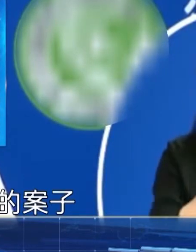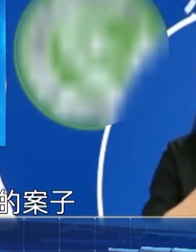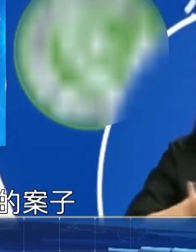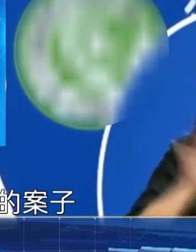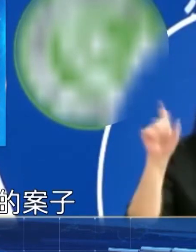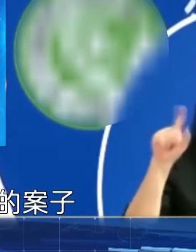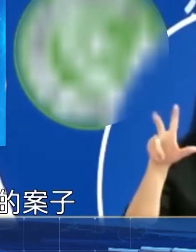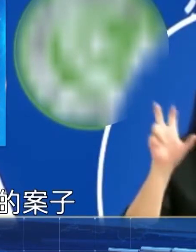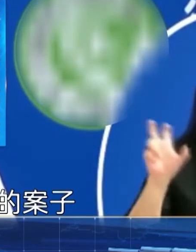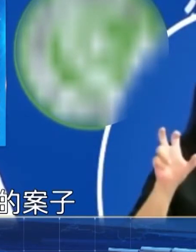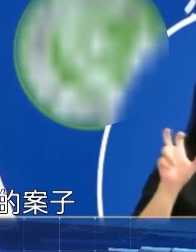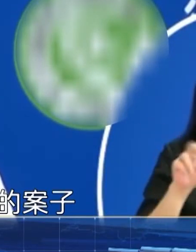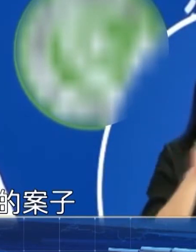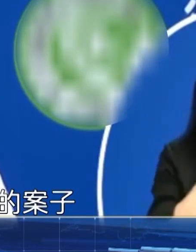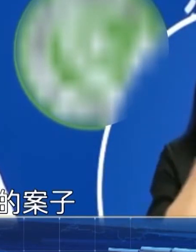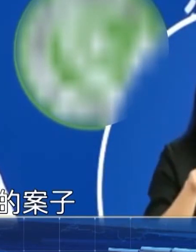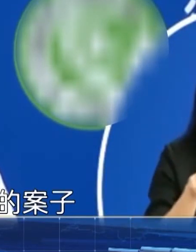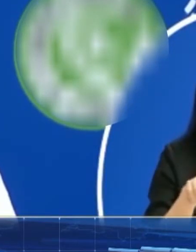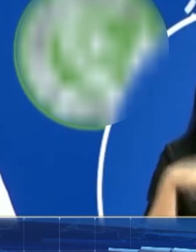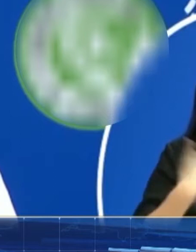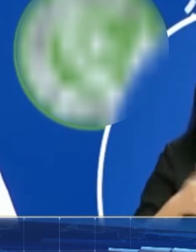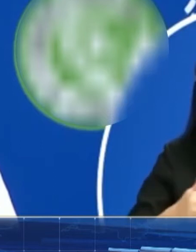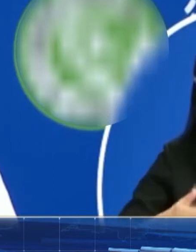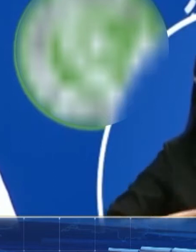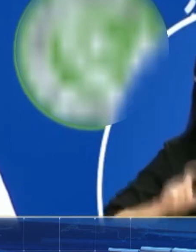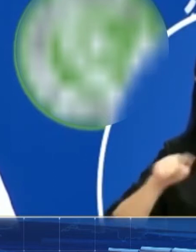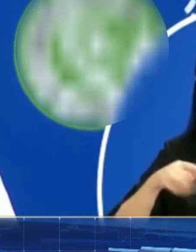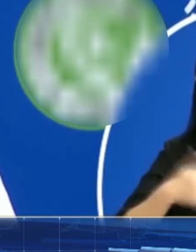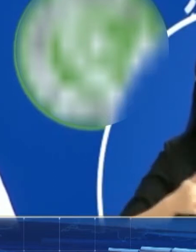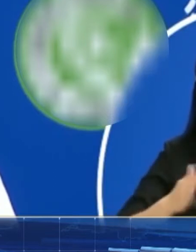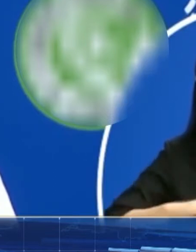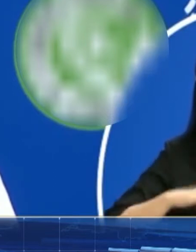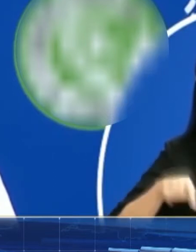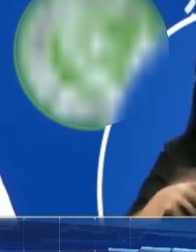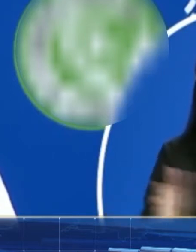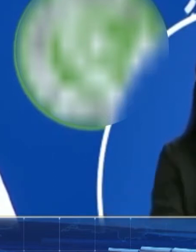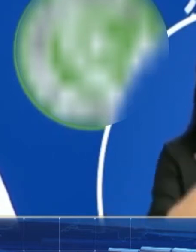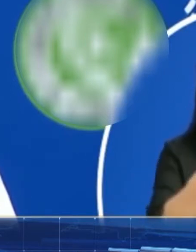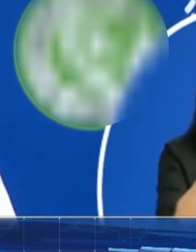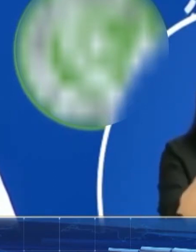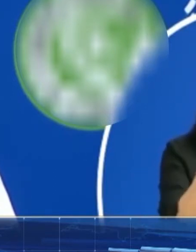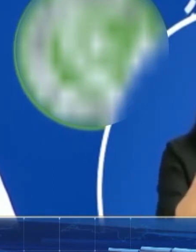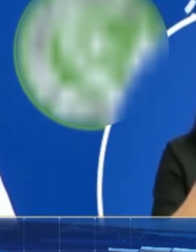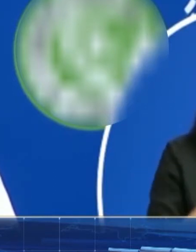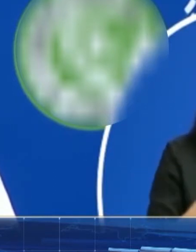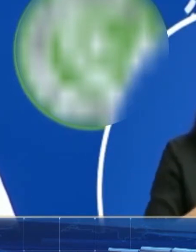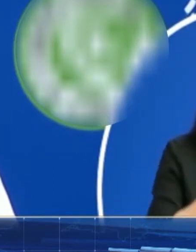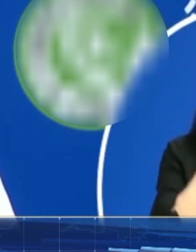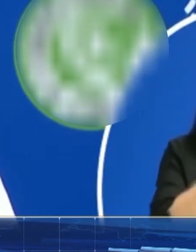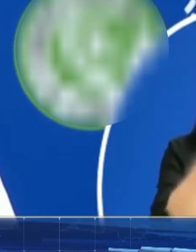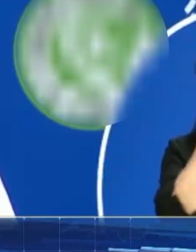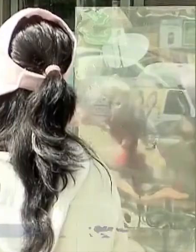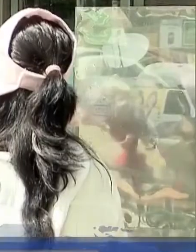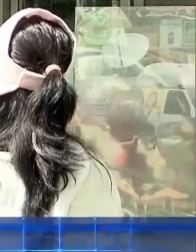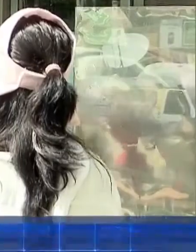外有170例校正回归的案子，那这些等于是457例的案子，这都是本土的